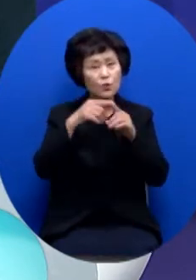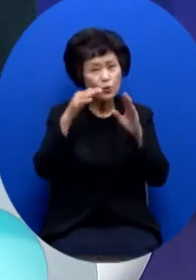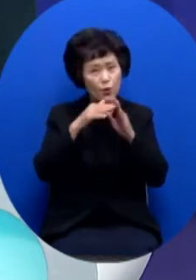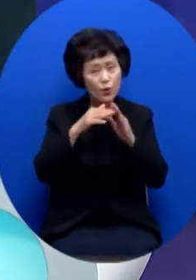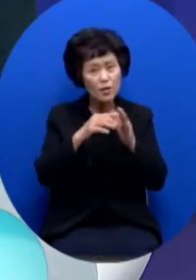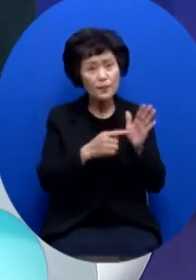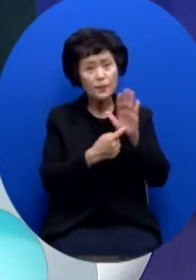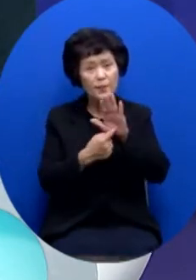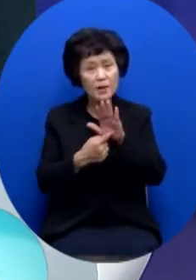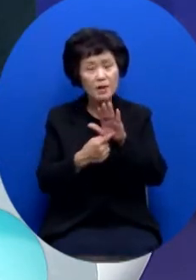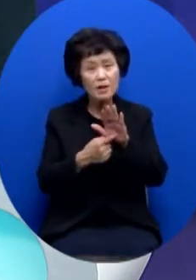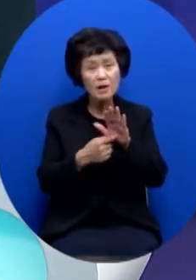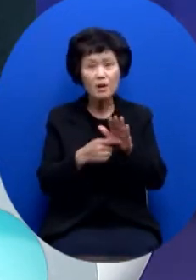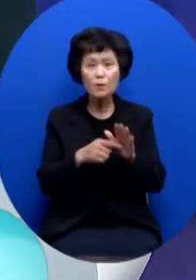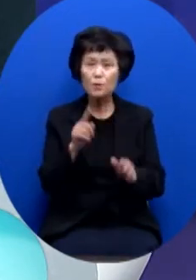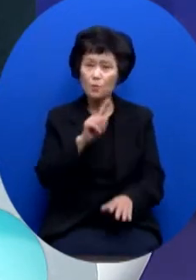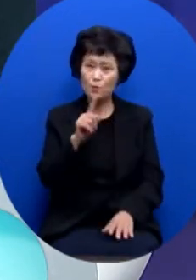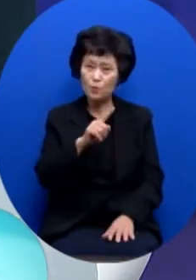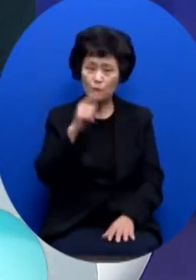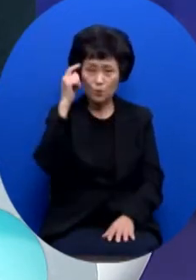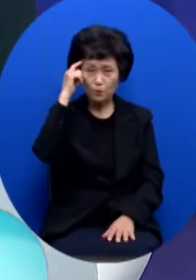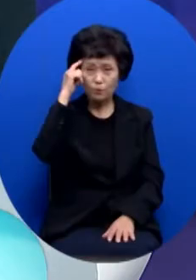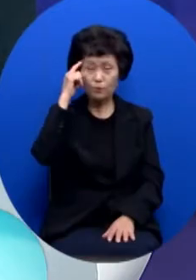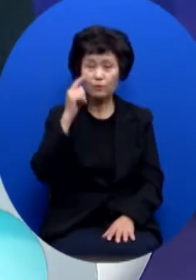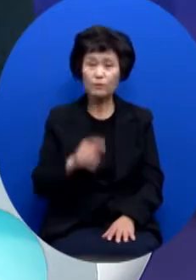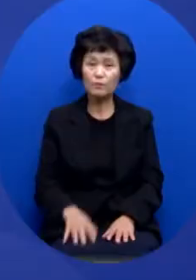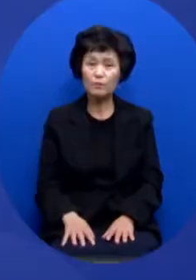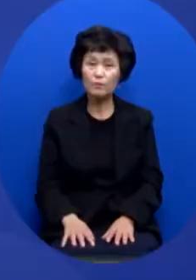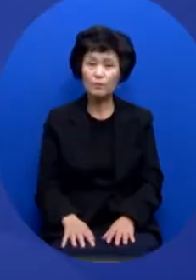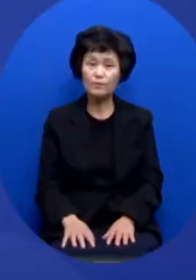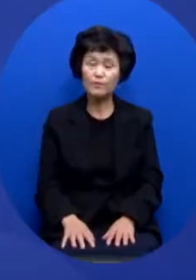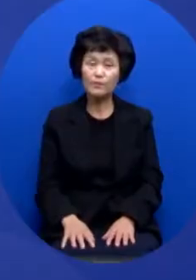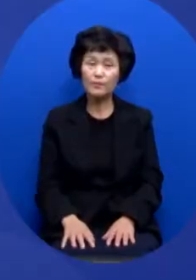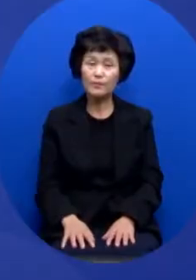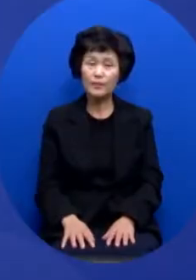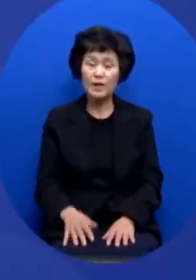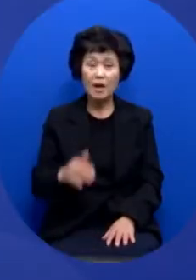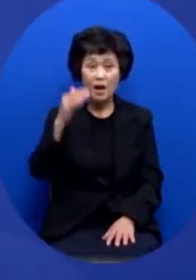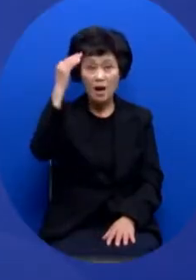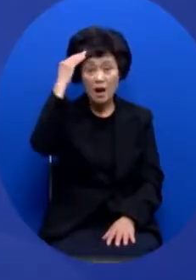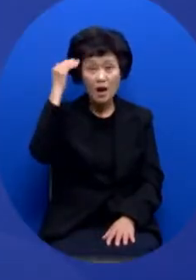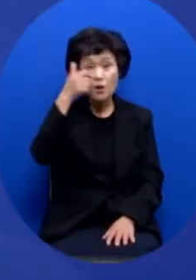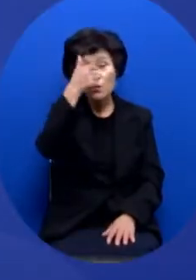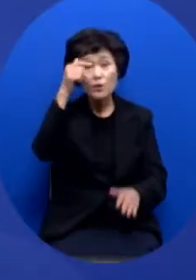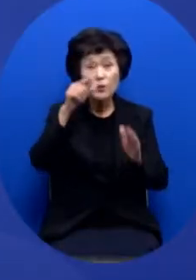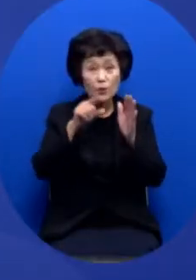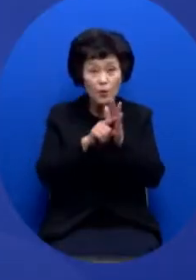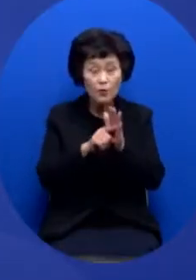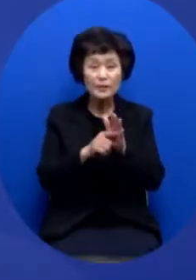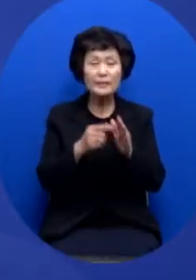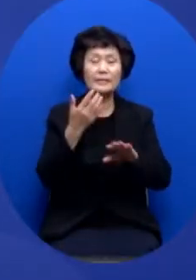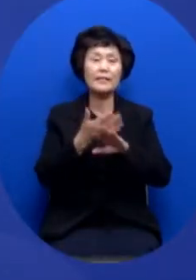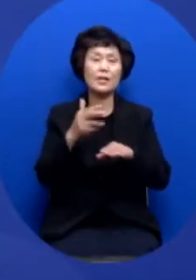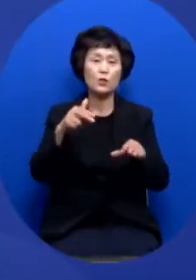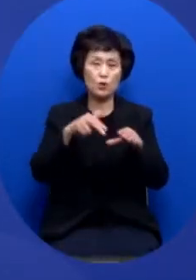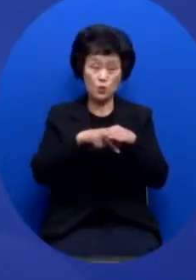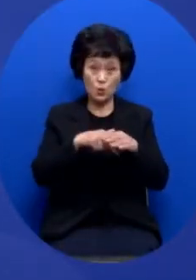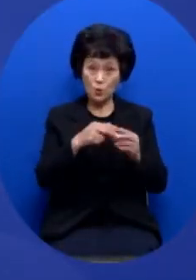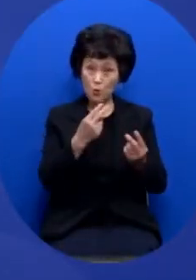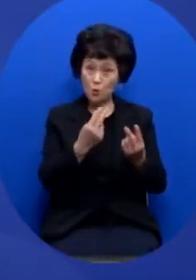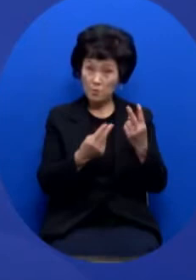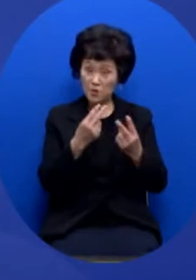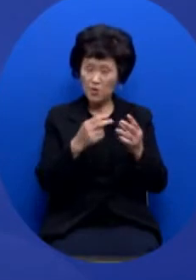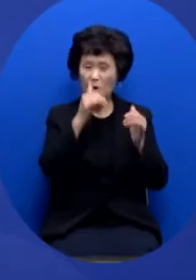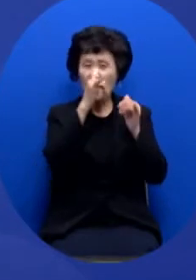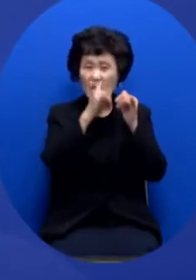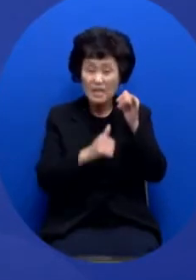할 부분이 있다면 어떤 부분이라고 생각을 하셨을까요? 예. 그 한국 기독교는 이제 다른 종교에 비해서는